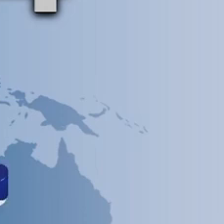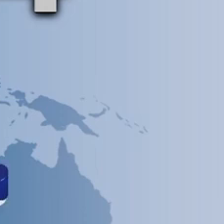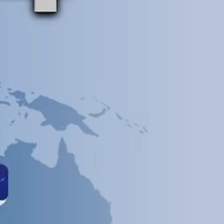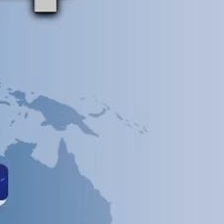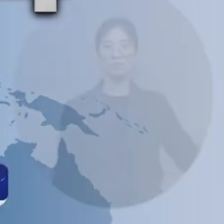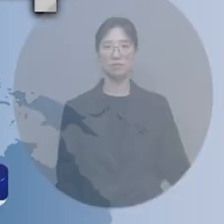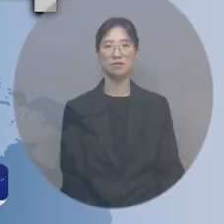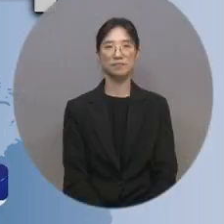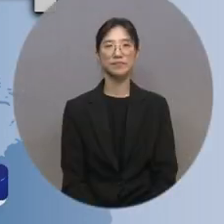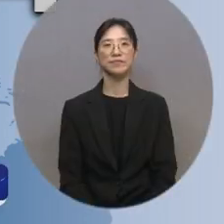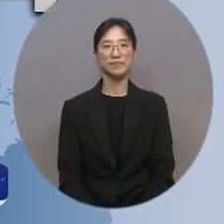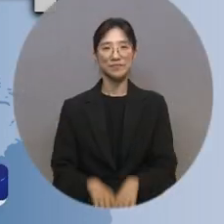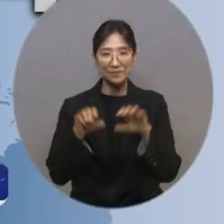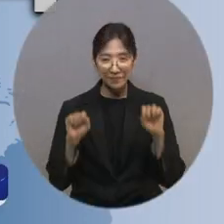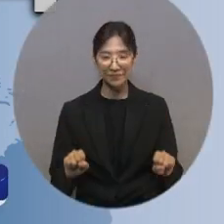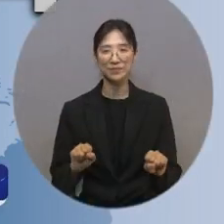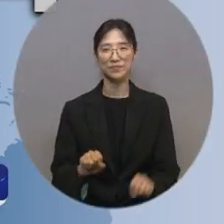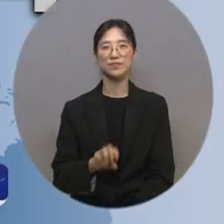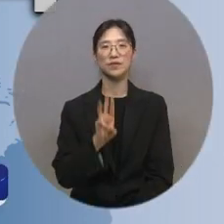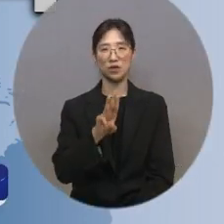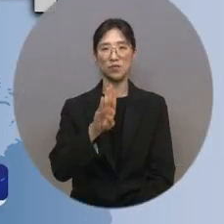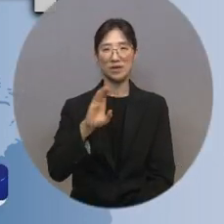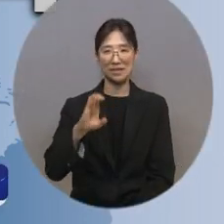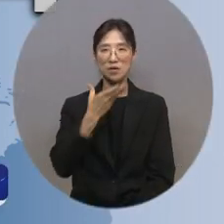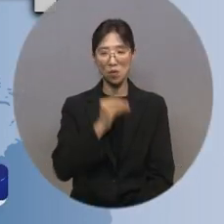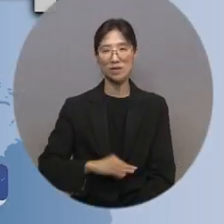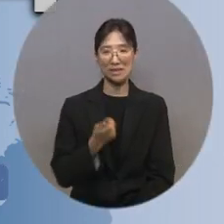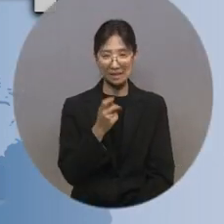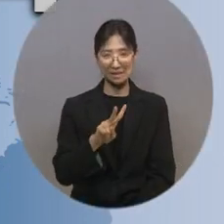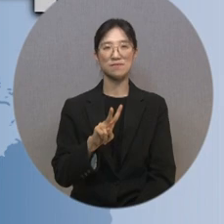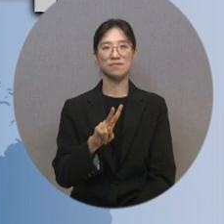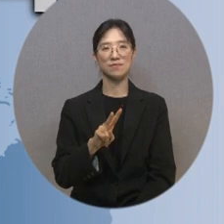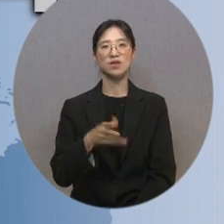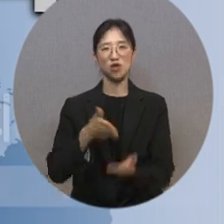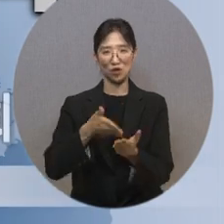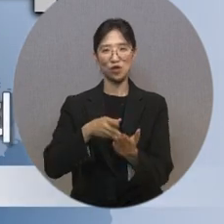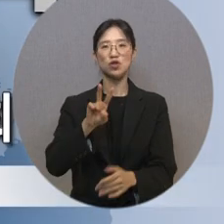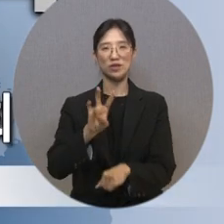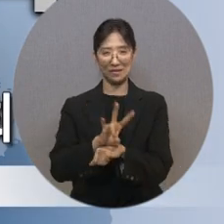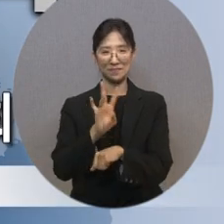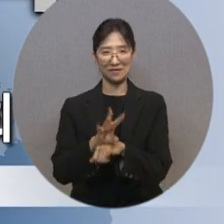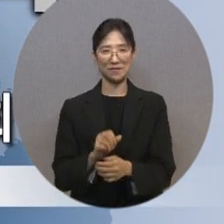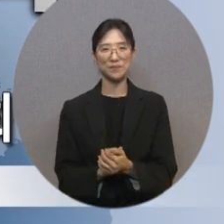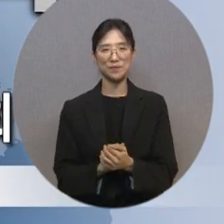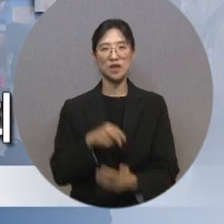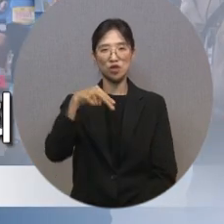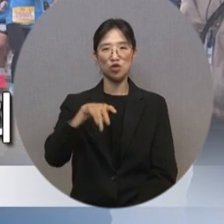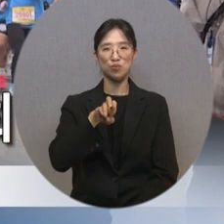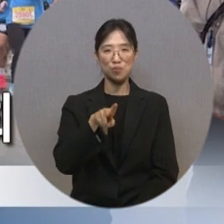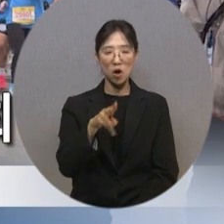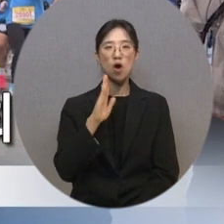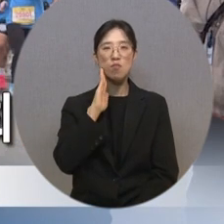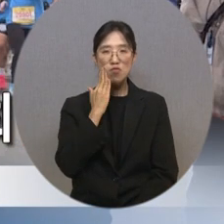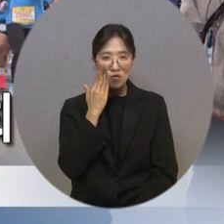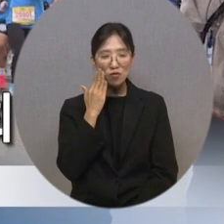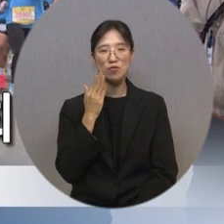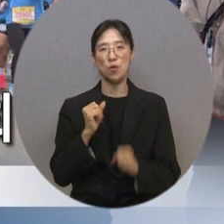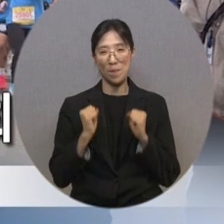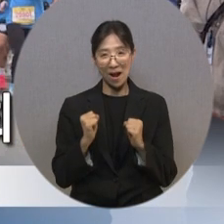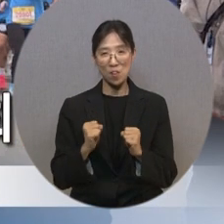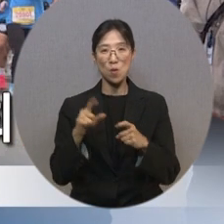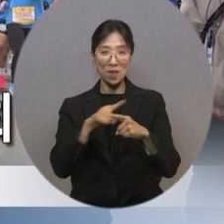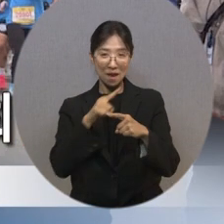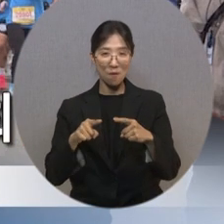시청자 여러분 안녕하십니까? WBC 복지TV 뉴스 24입니다. 슈퍼블루 마라톤 대회라고 들어보신 적